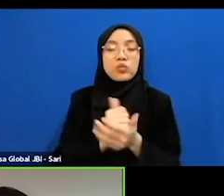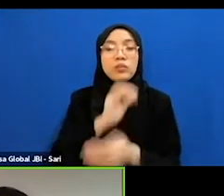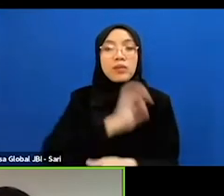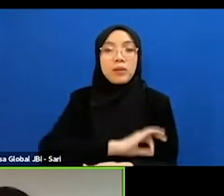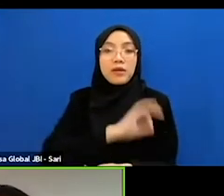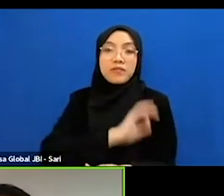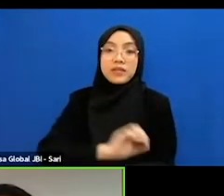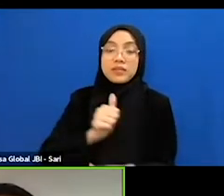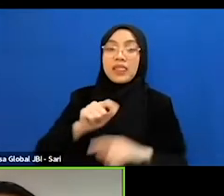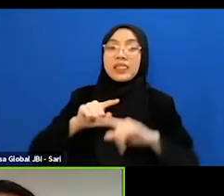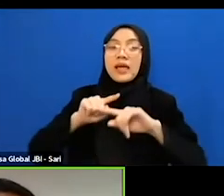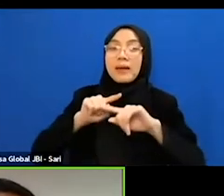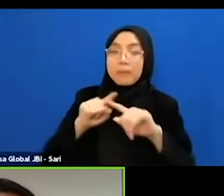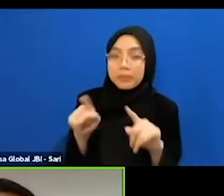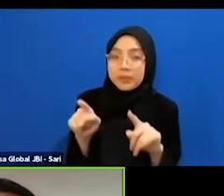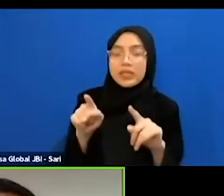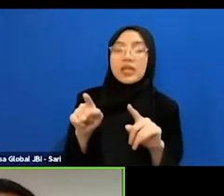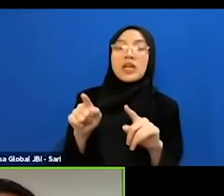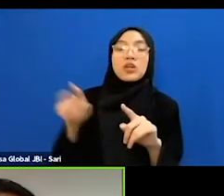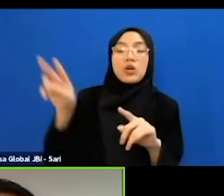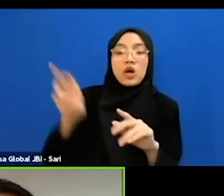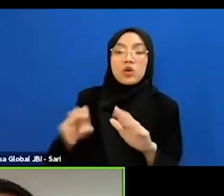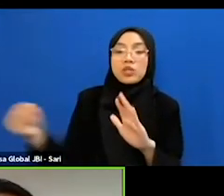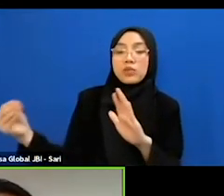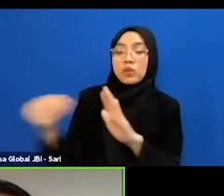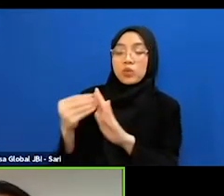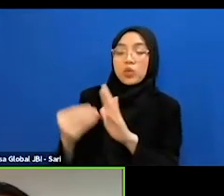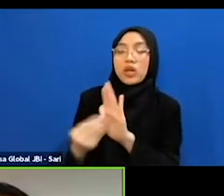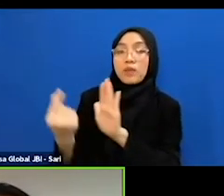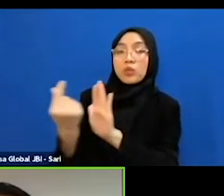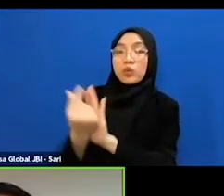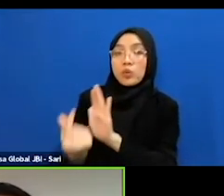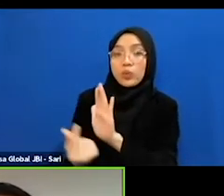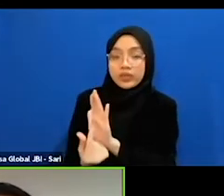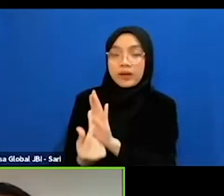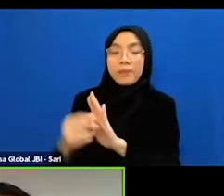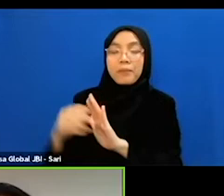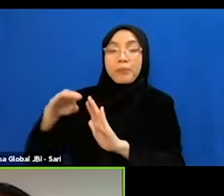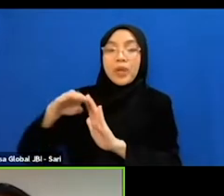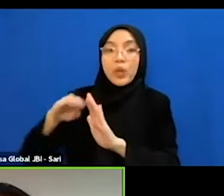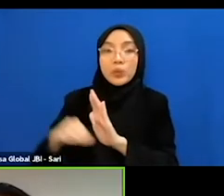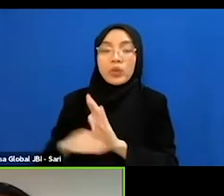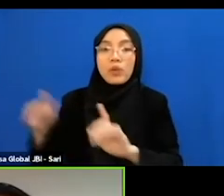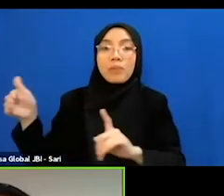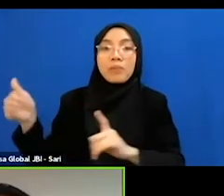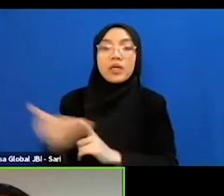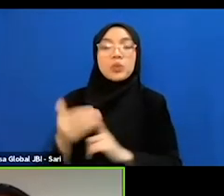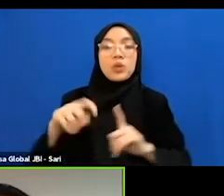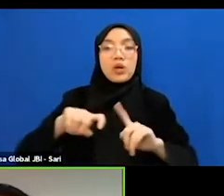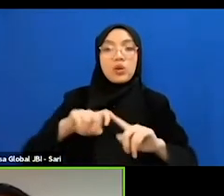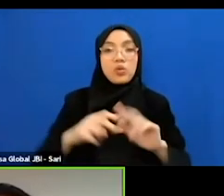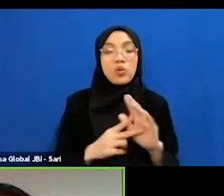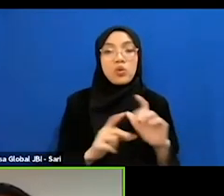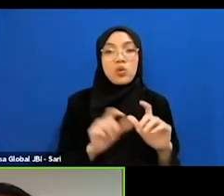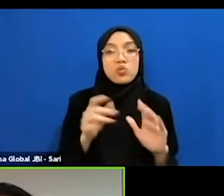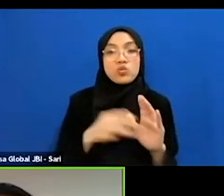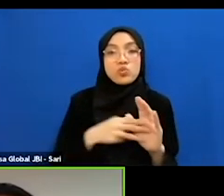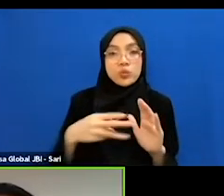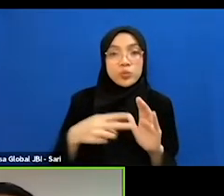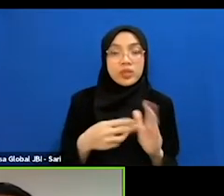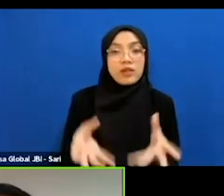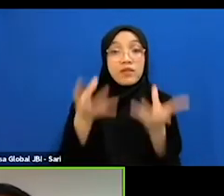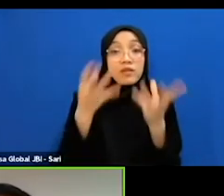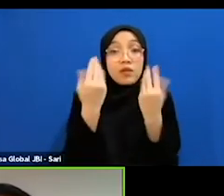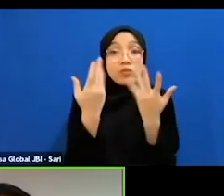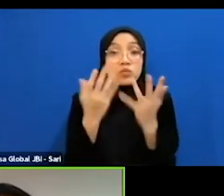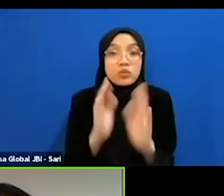tapi juga di dalam undang Apa peraturan perundang-undangan terkait dengan Perlindungan Konsumen Ya seperti diketahui